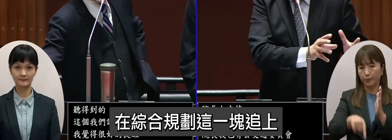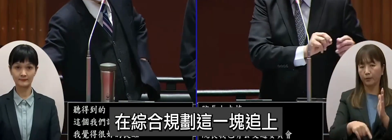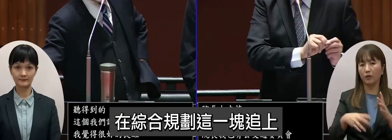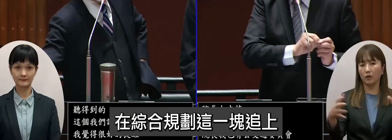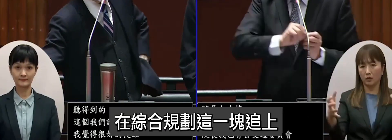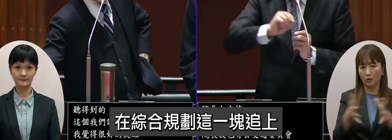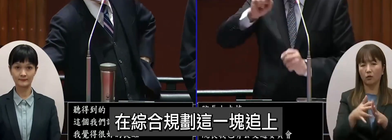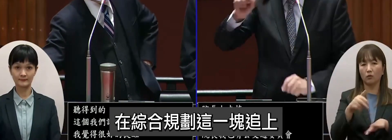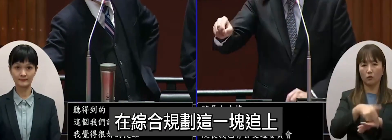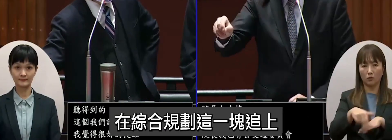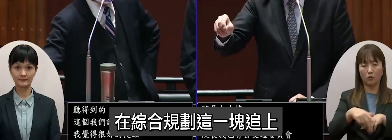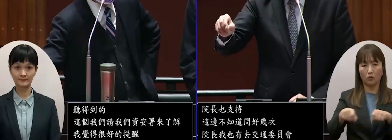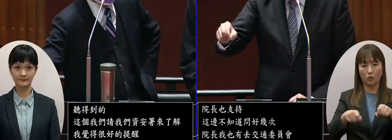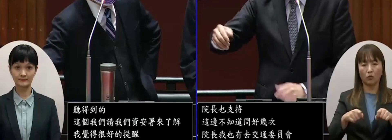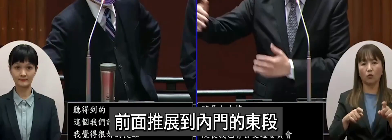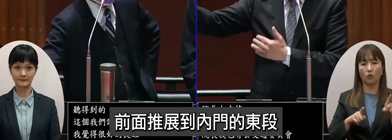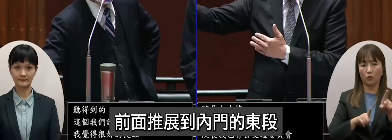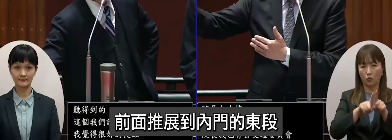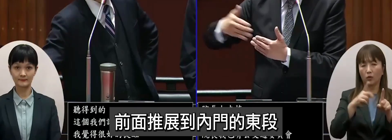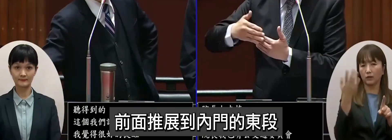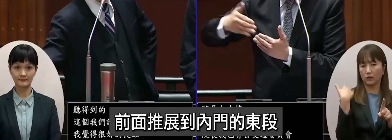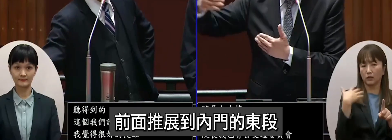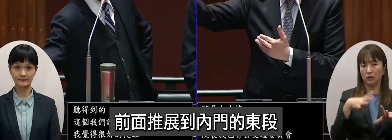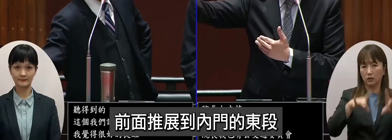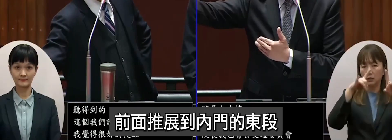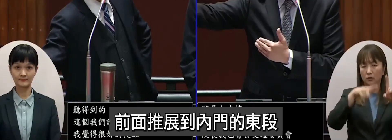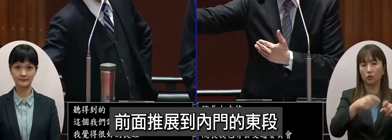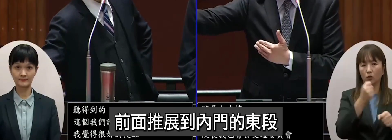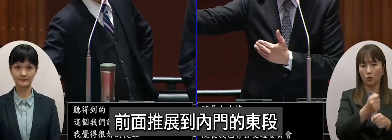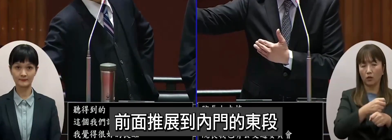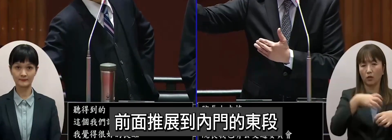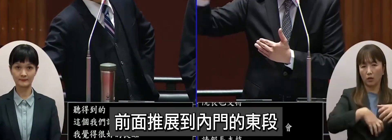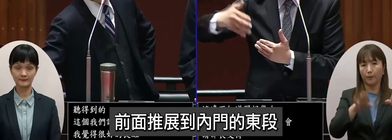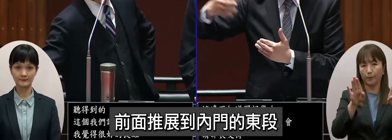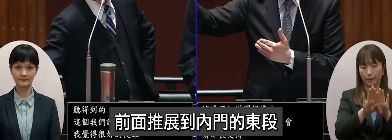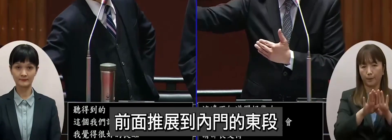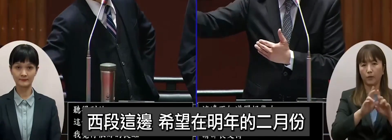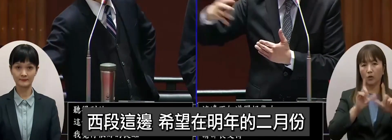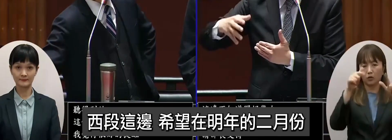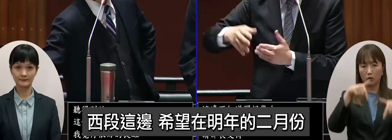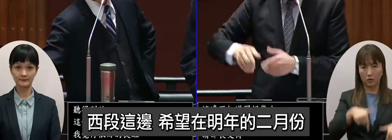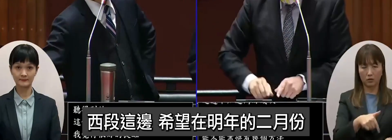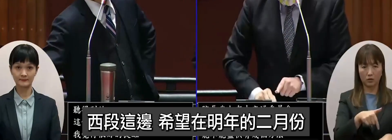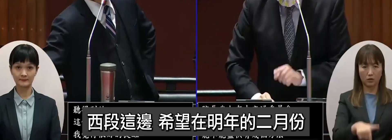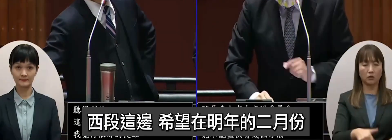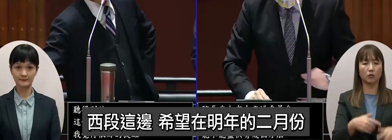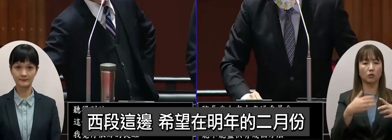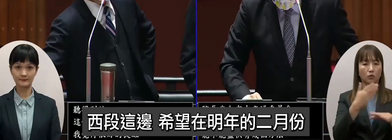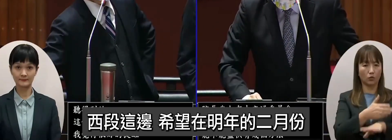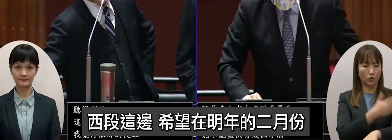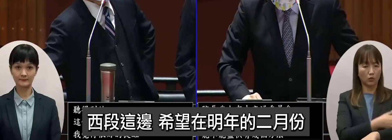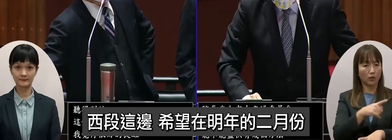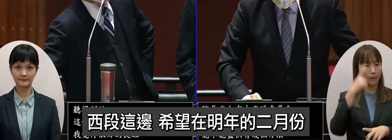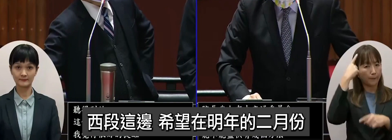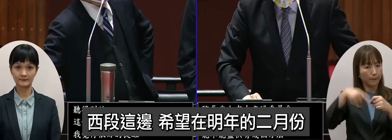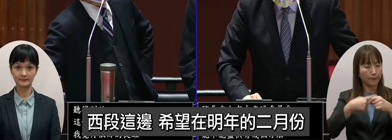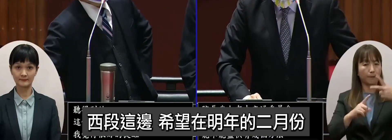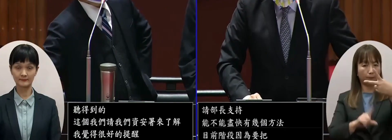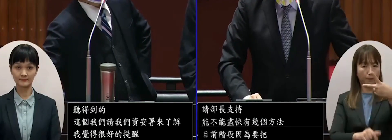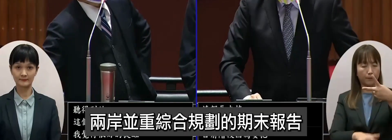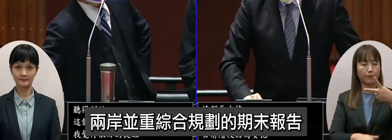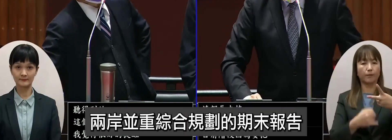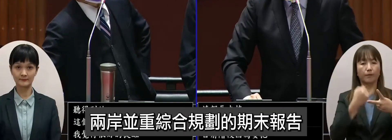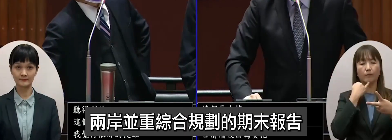规划这一块追上前面推展到内门的东段、西段这边，希望在明年的2月份